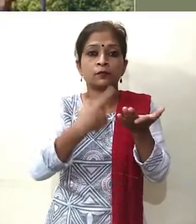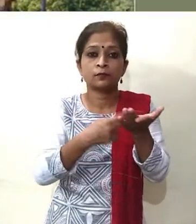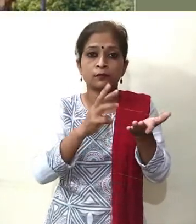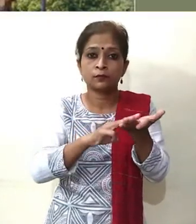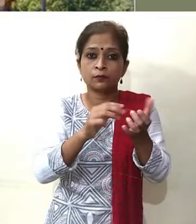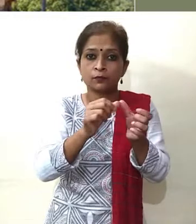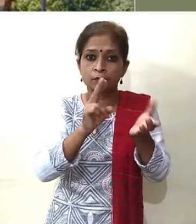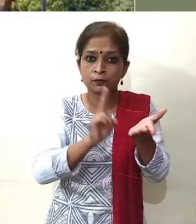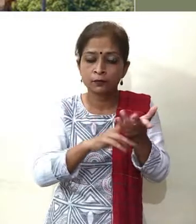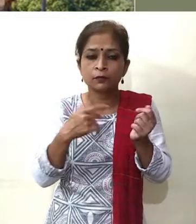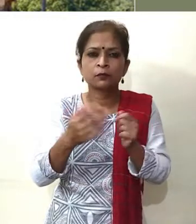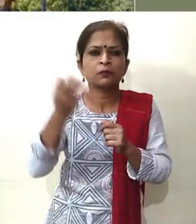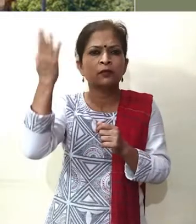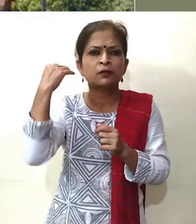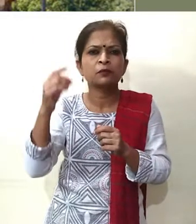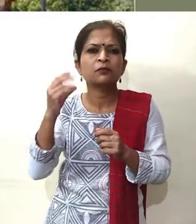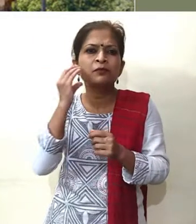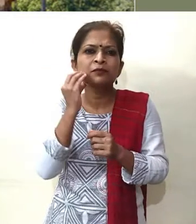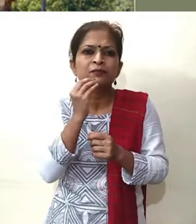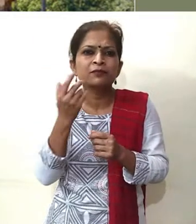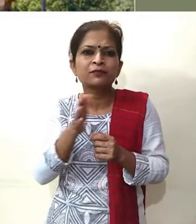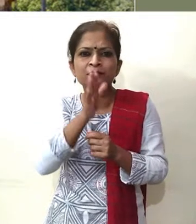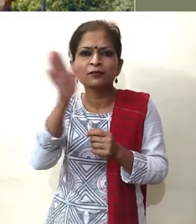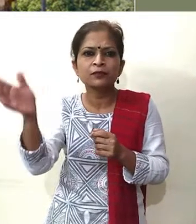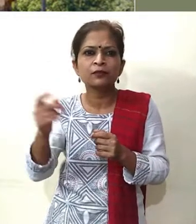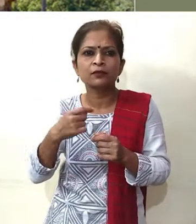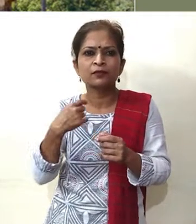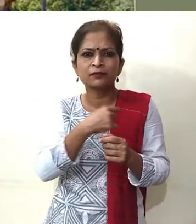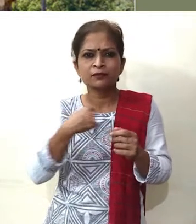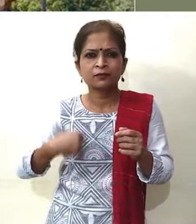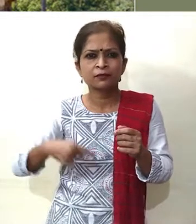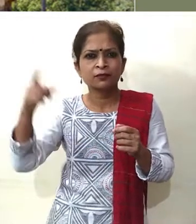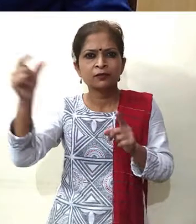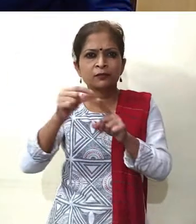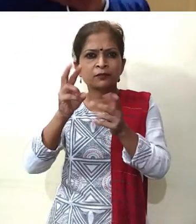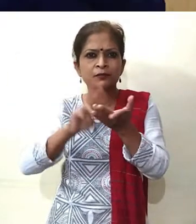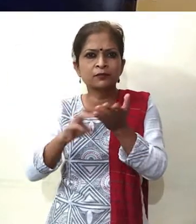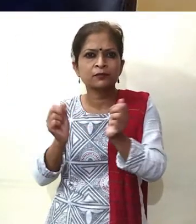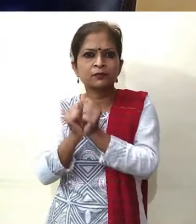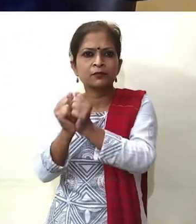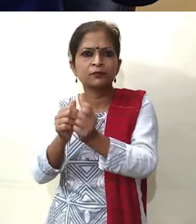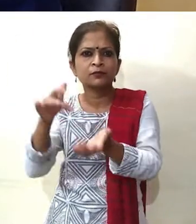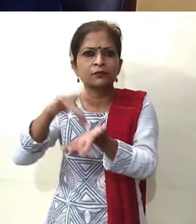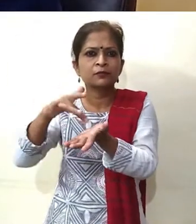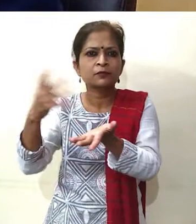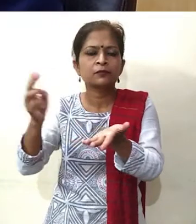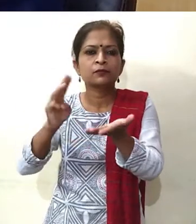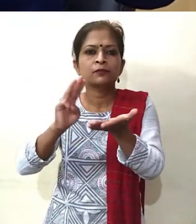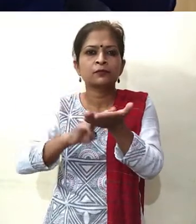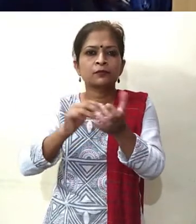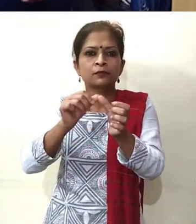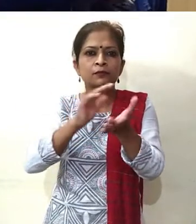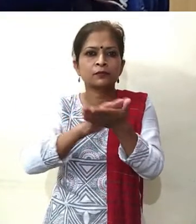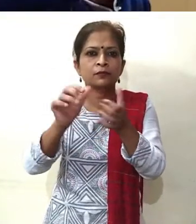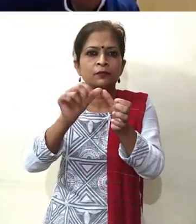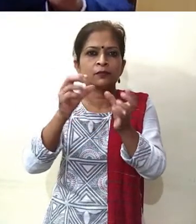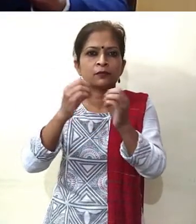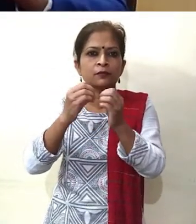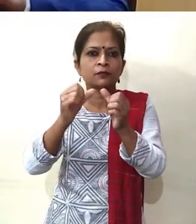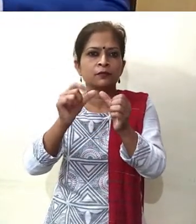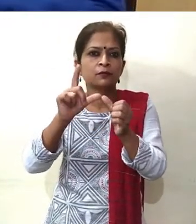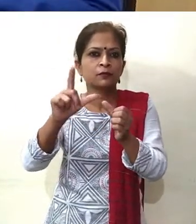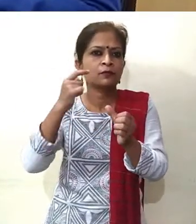जी, उस चाइनीज प्राइम मिनिस्टर के साथ, महाबलीपुरम अगर जाएं, जहां की एक एक पत्थरों के ऊपर अभी भी बनाई गई